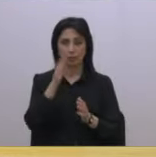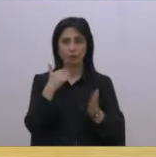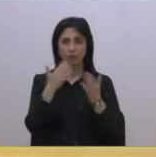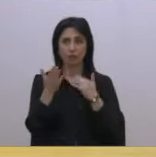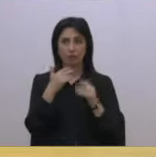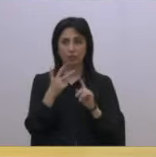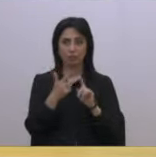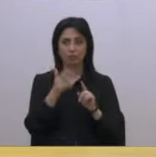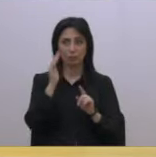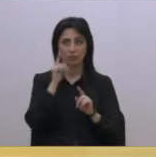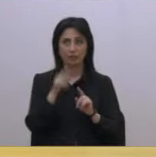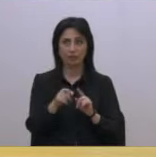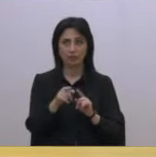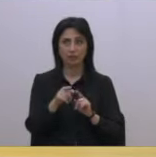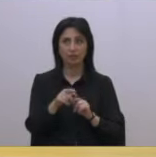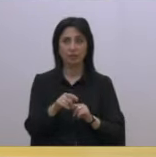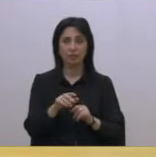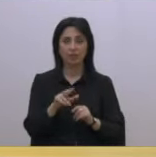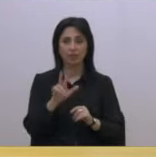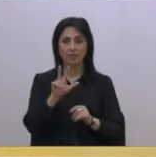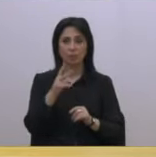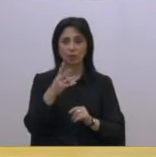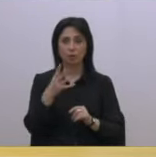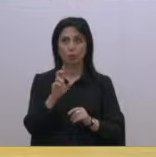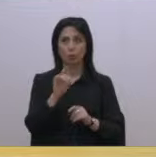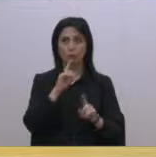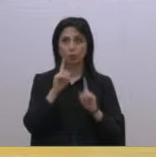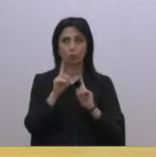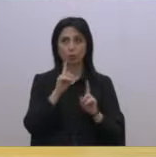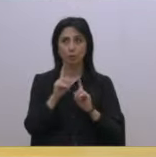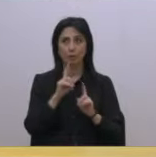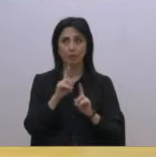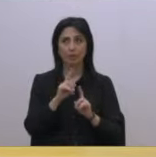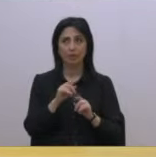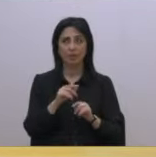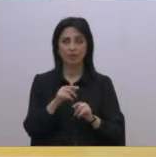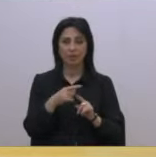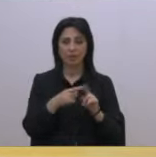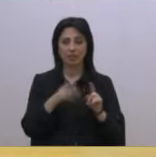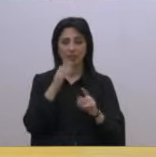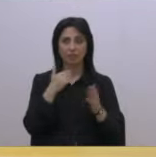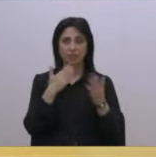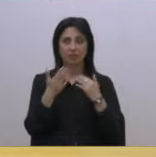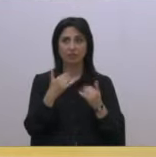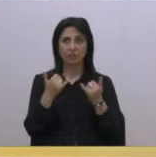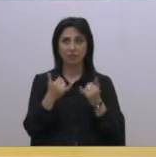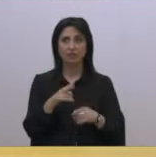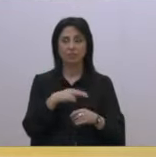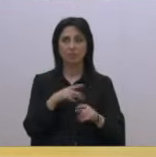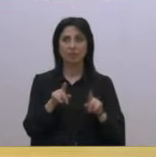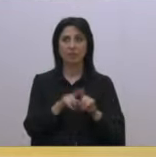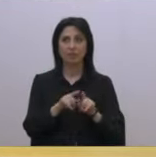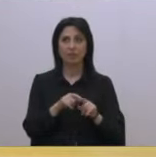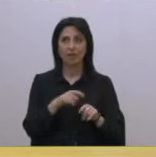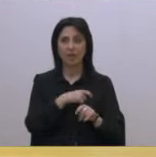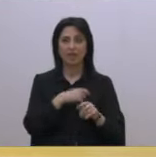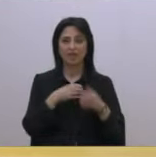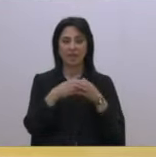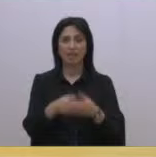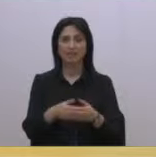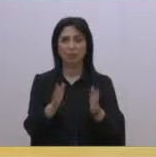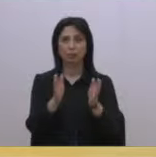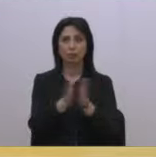კენჭისხრები მესამე მოსმენისთვის, სამის 25 წუთზე ბიუროს ხდომა, ნახევარზე იქნება კენჭისხრები, დღეს პარლამენტში ასევე დელეგაციები გვყავს და